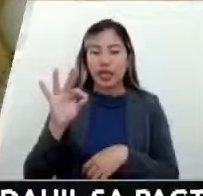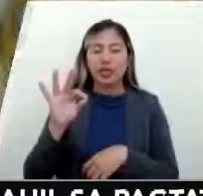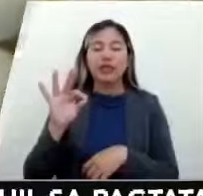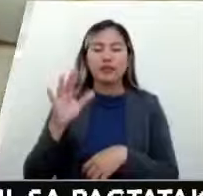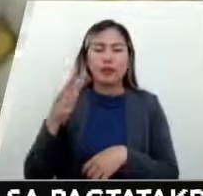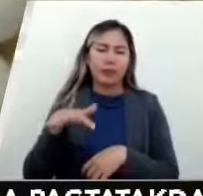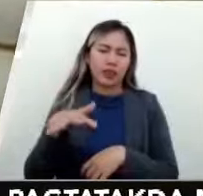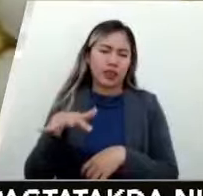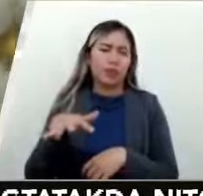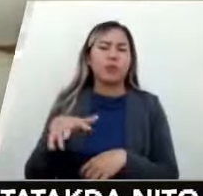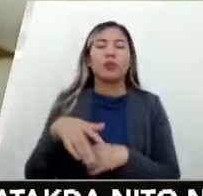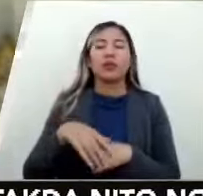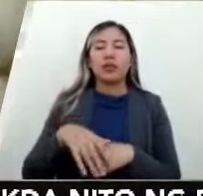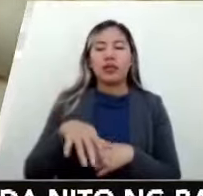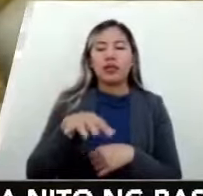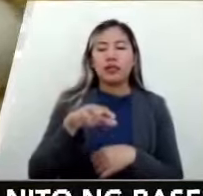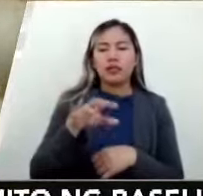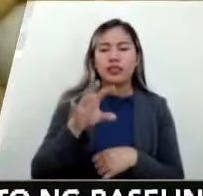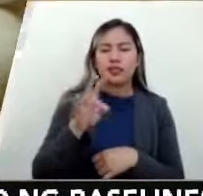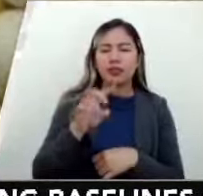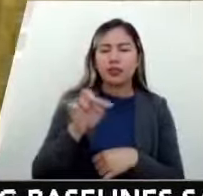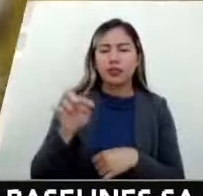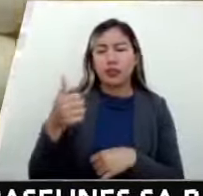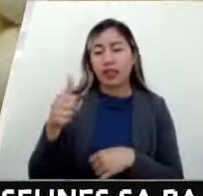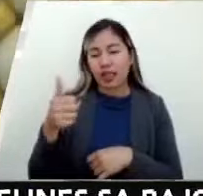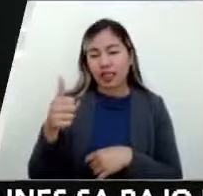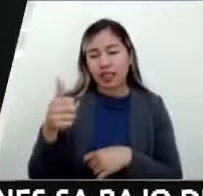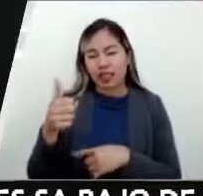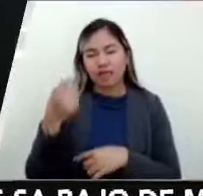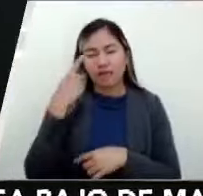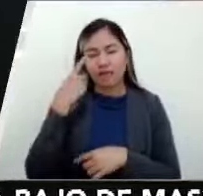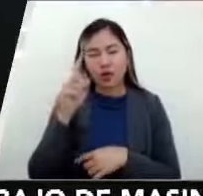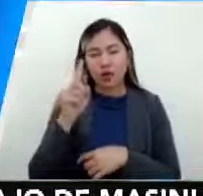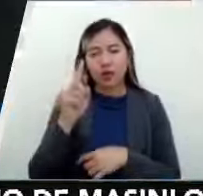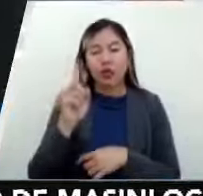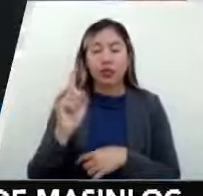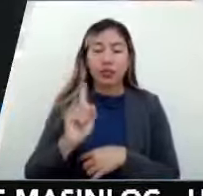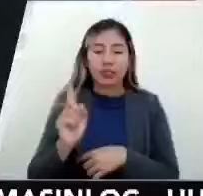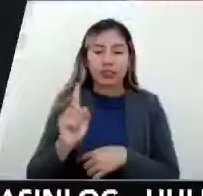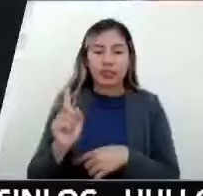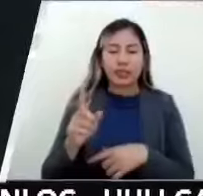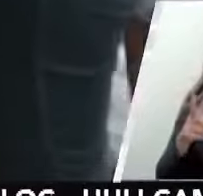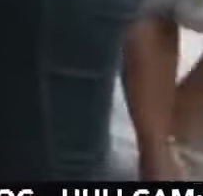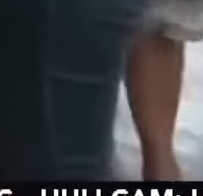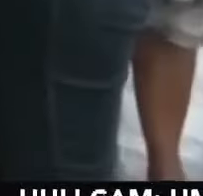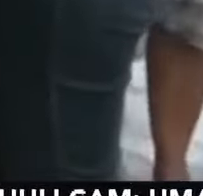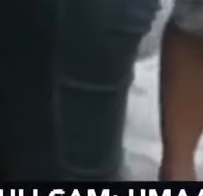hanggang 10 piso sa kada piraso ng large at extra large.